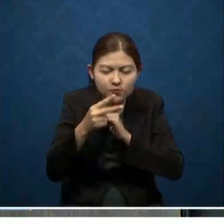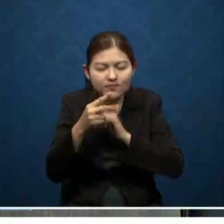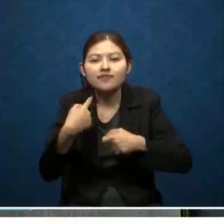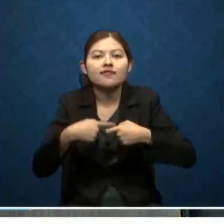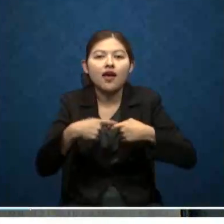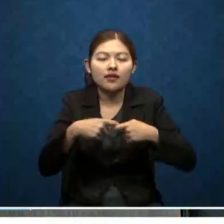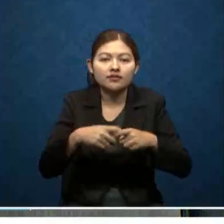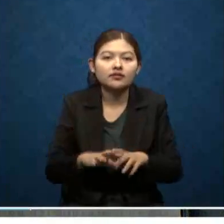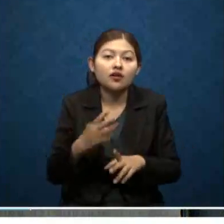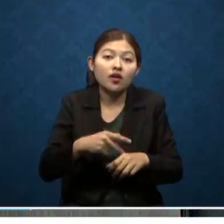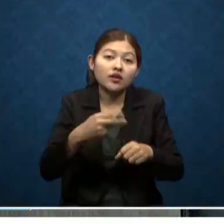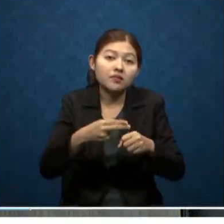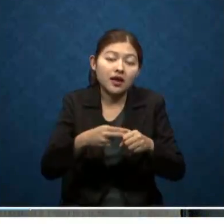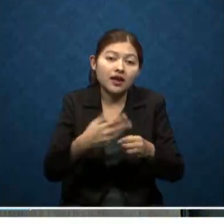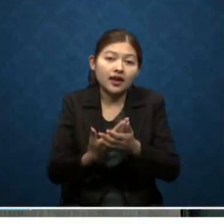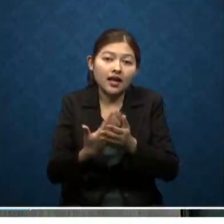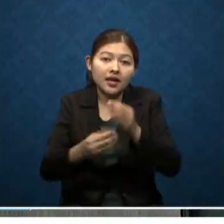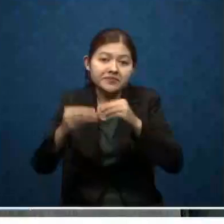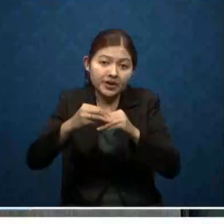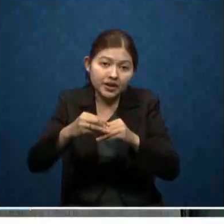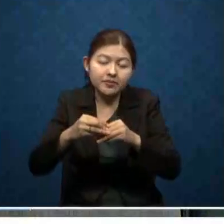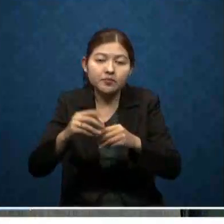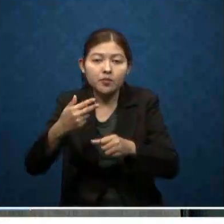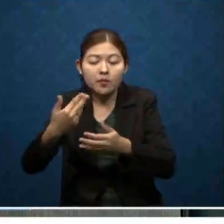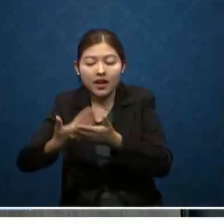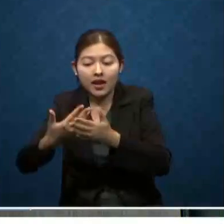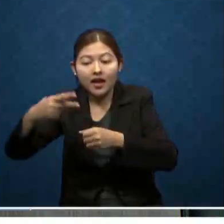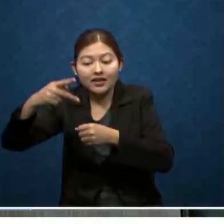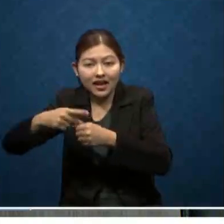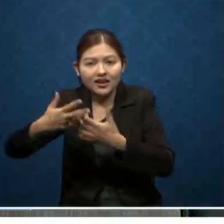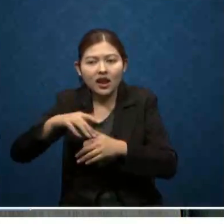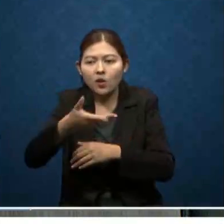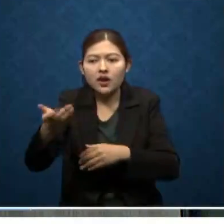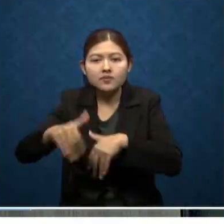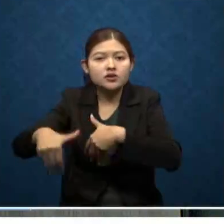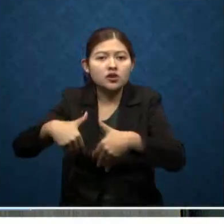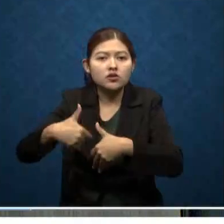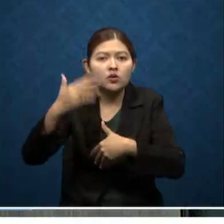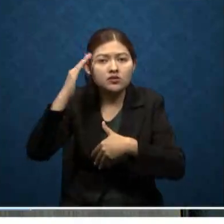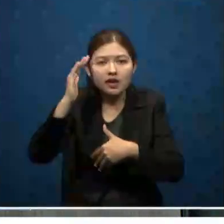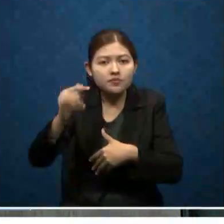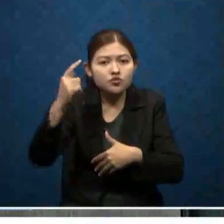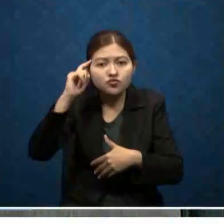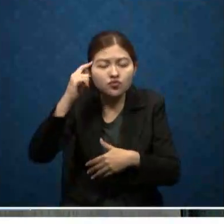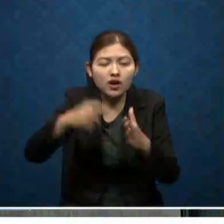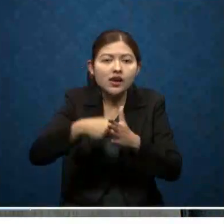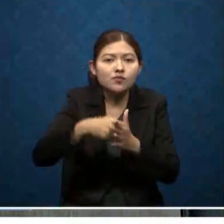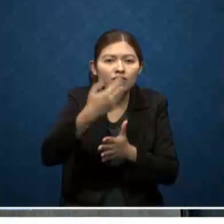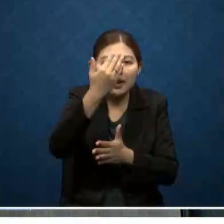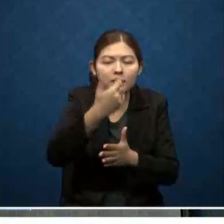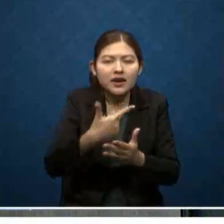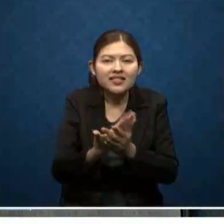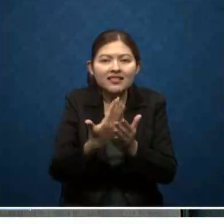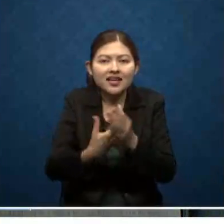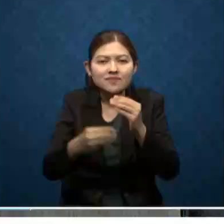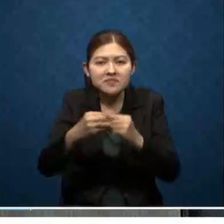ค่าน้ำมันขึ้นค่าก๊าสไม่มีรายละเอียดให้ประชาชนทราบเลยว่าขึ้นเพราะสาเหตุอะไรสวนกระแสกับ